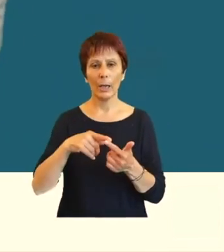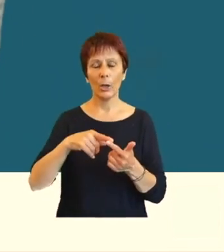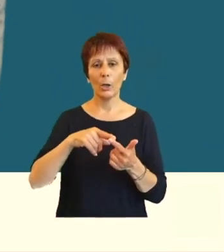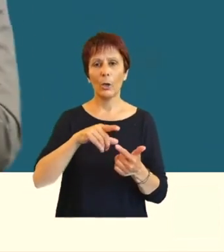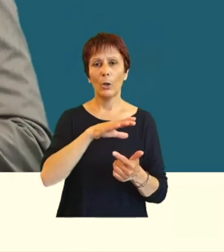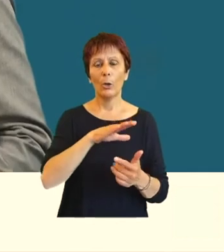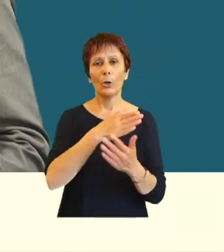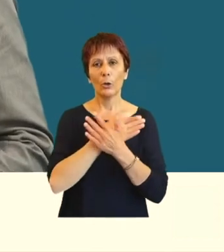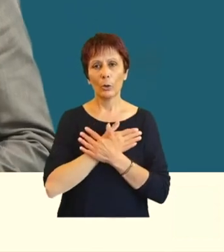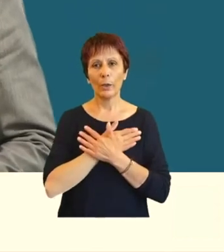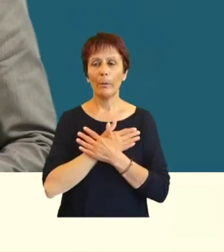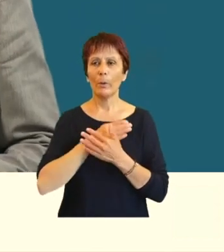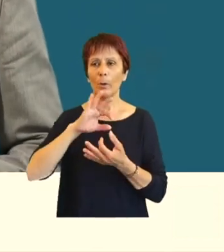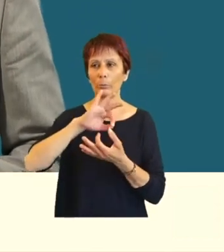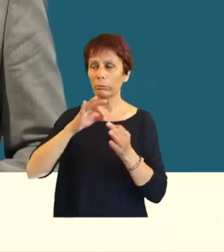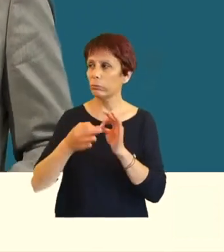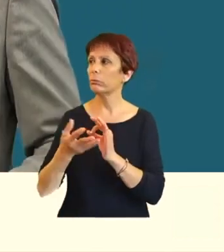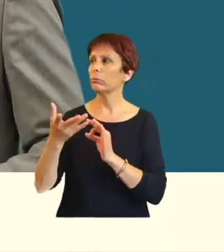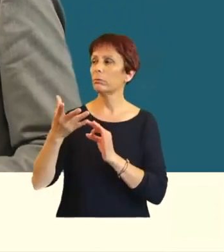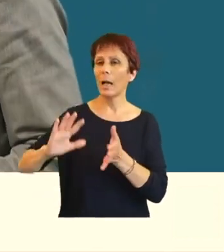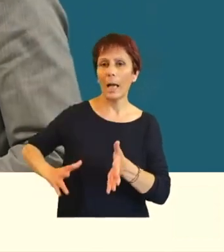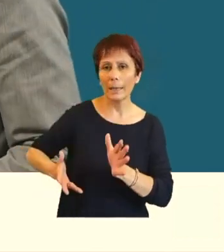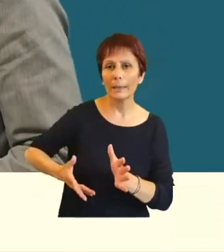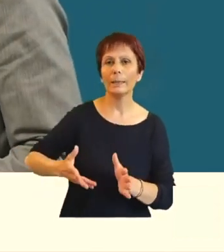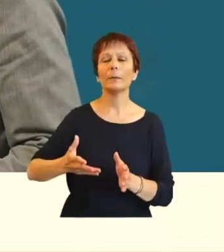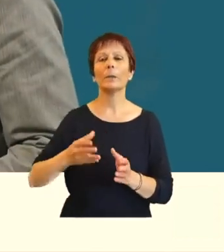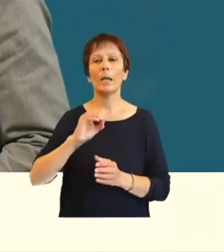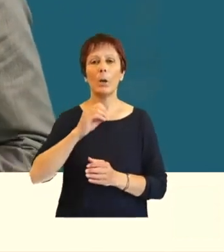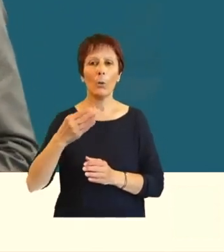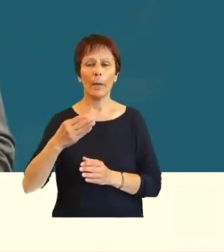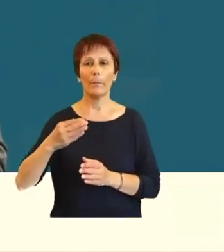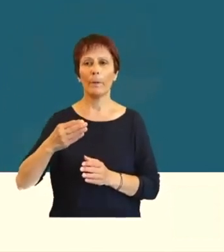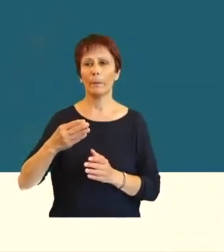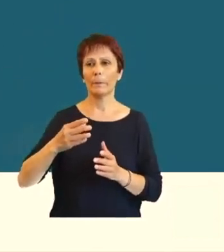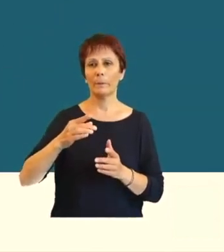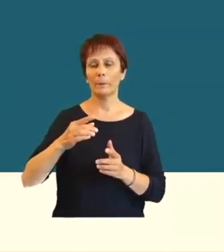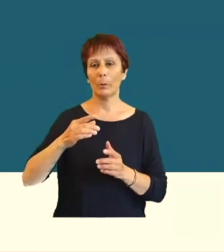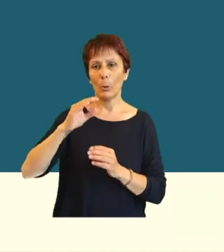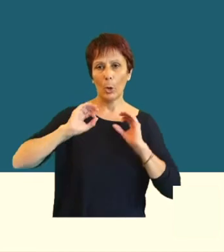OM Athlétisme. Je vous demanderai bien évidemment de bien vouloir approuver ce rapport. Merci.